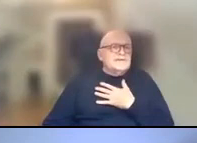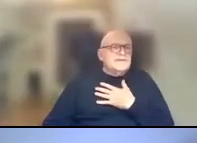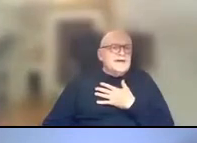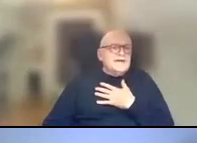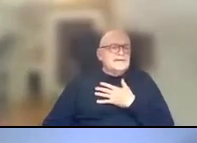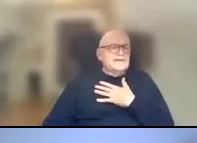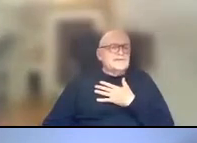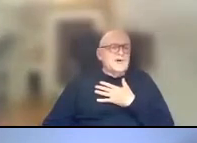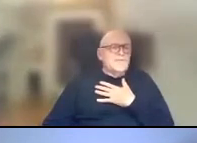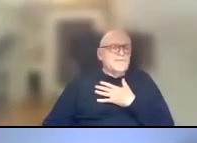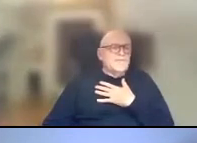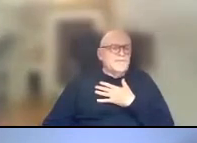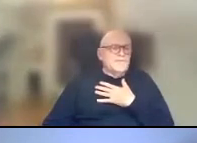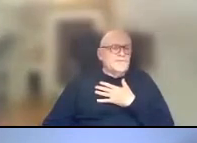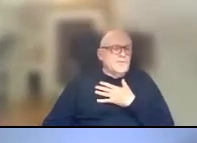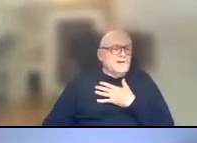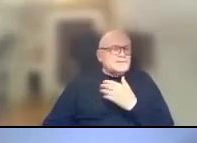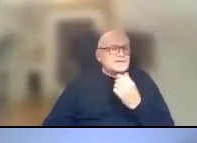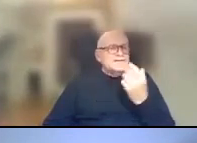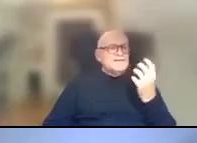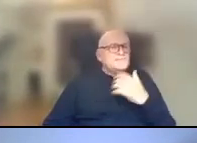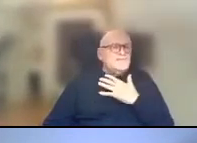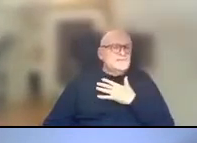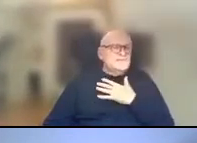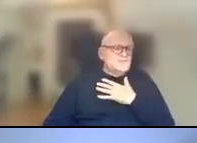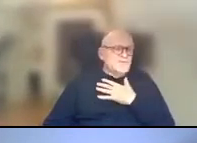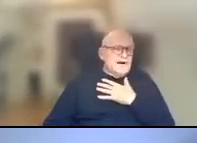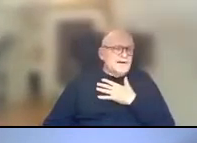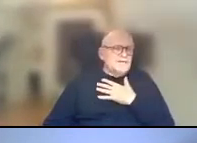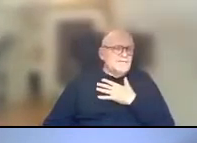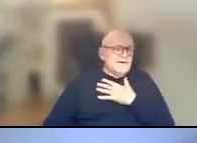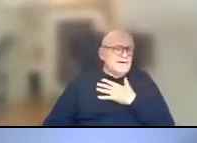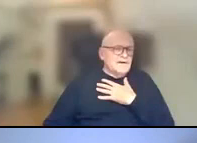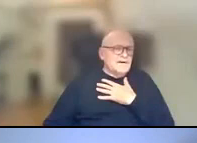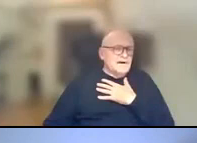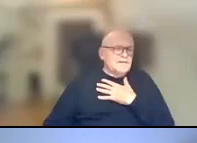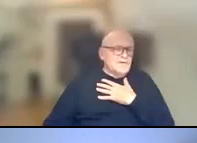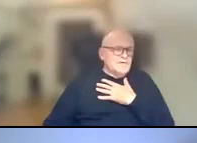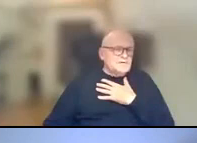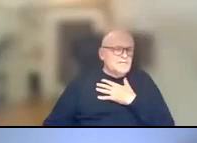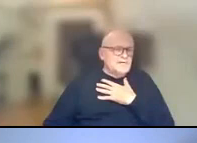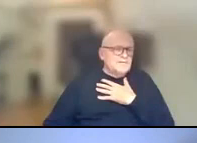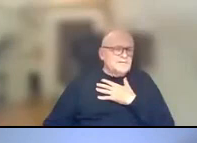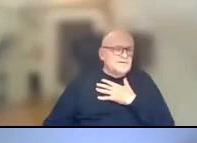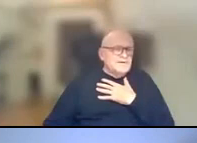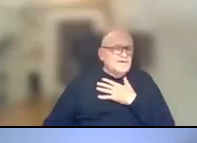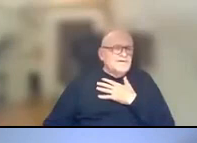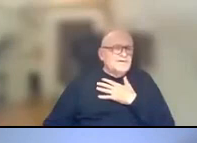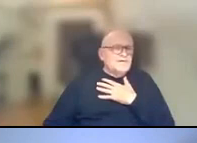Sie sehen den Tatzeitraum, 5 Monate. Den bitte ich Sie zu beachten, weil er eine Rolle